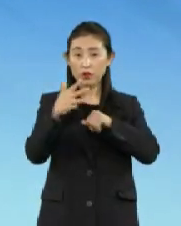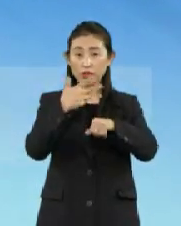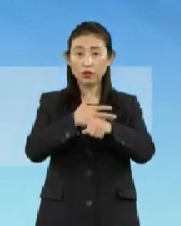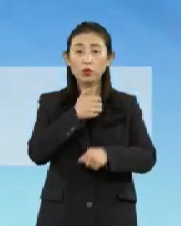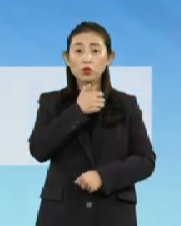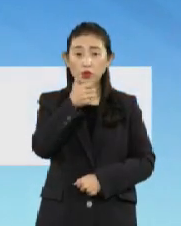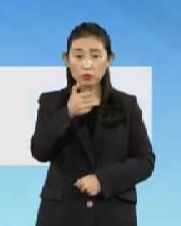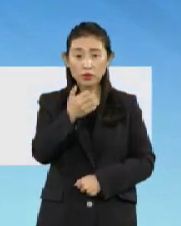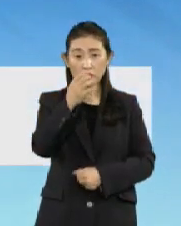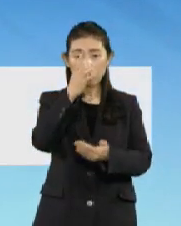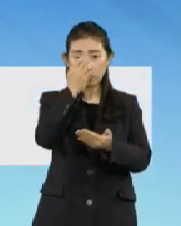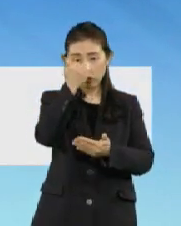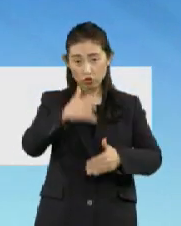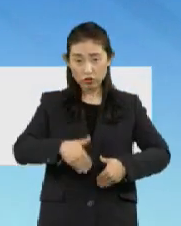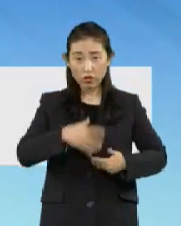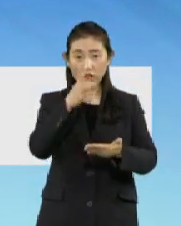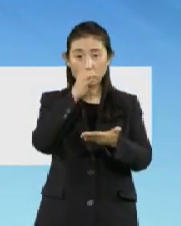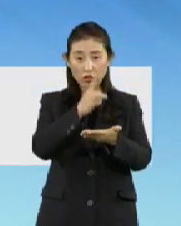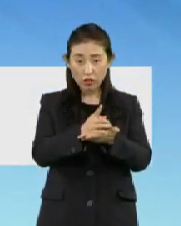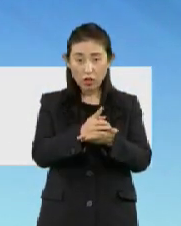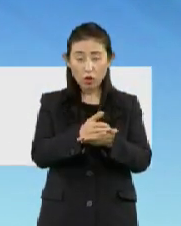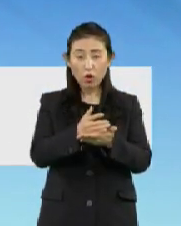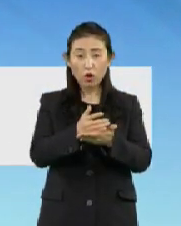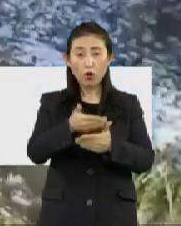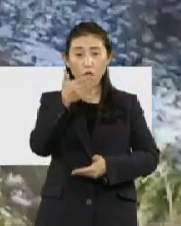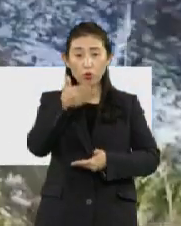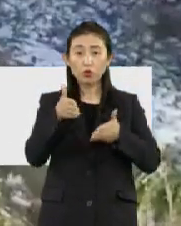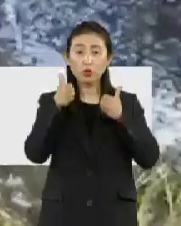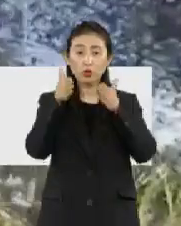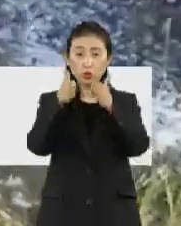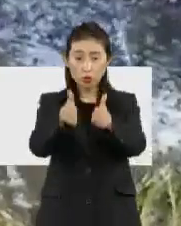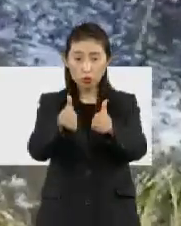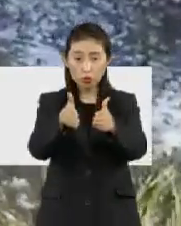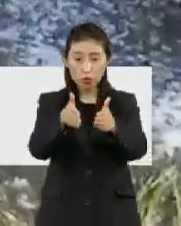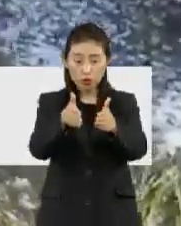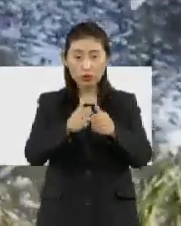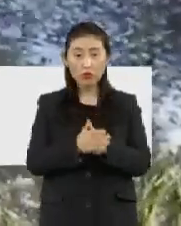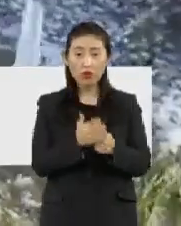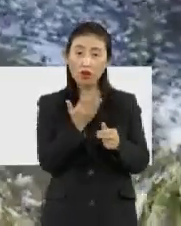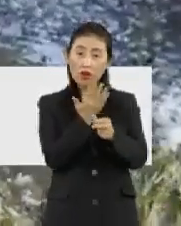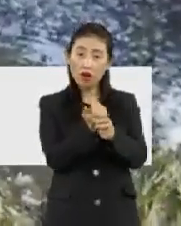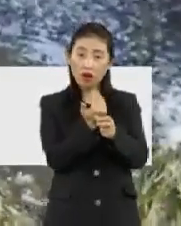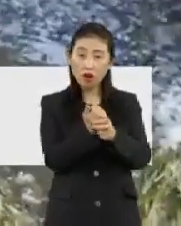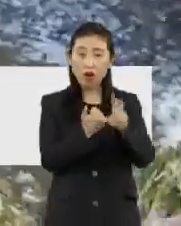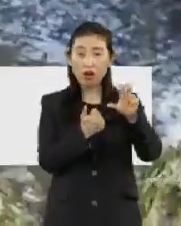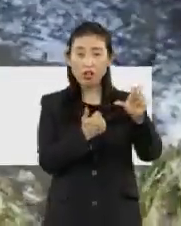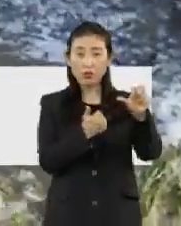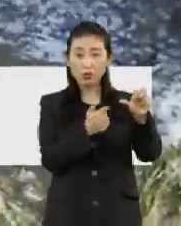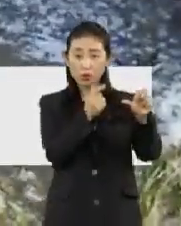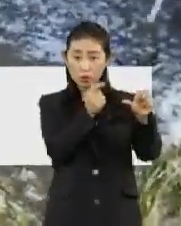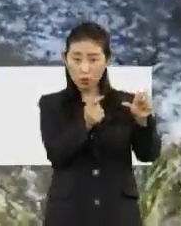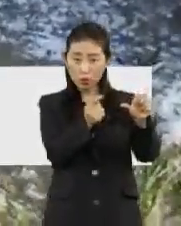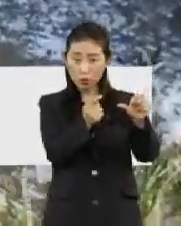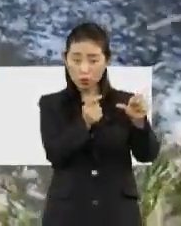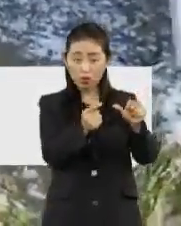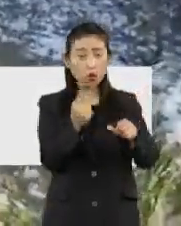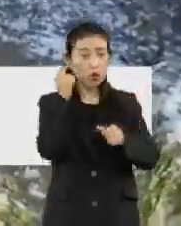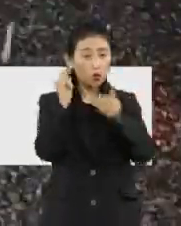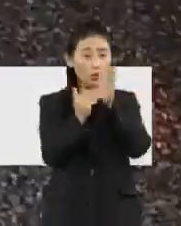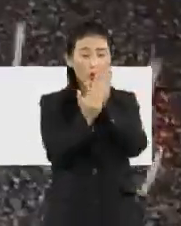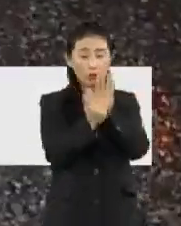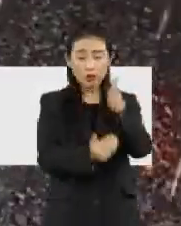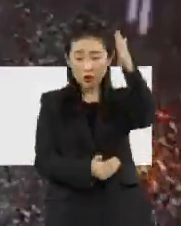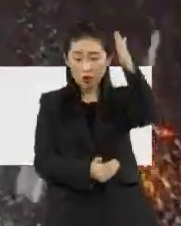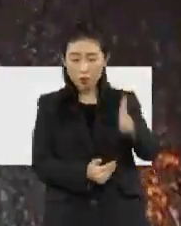어젯밤 8시 50분쯤 충남 천안시 동남구 경부고속도로 하행선에서 25톤 화물차가